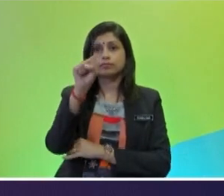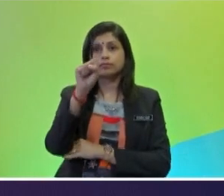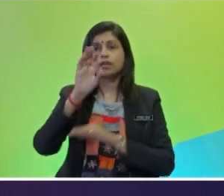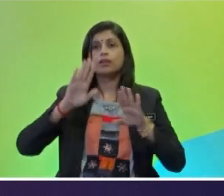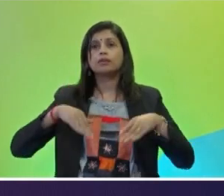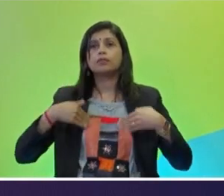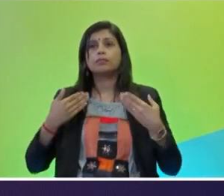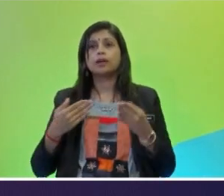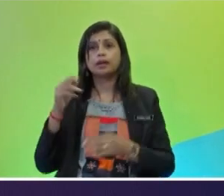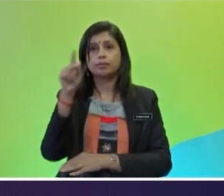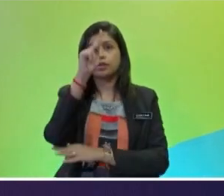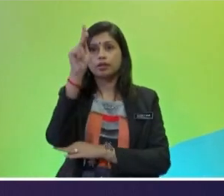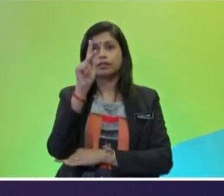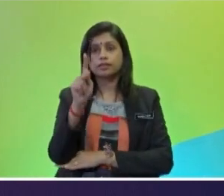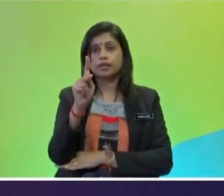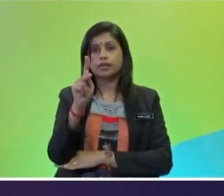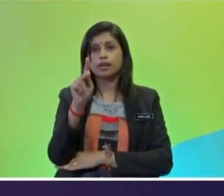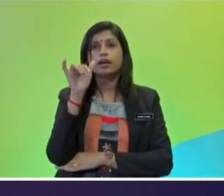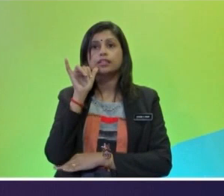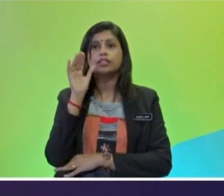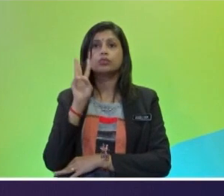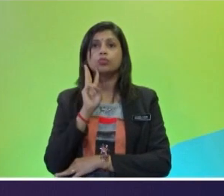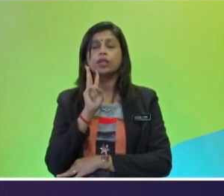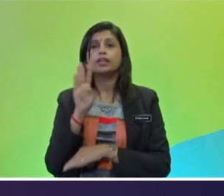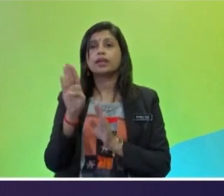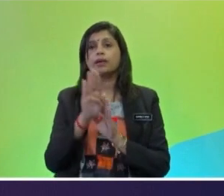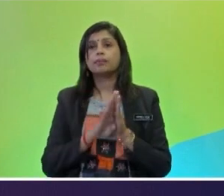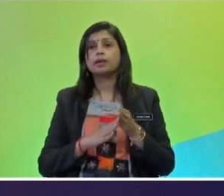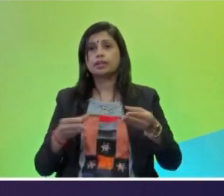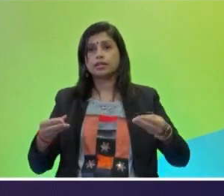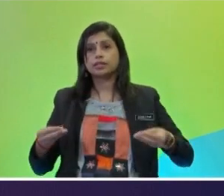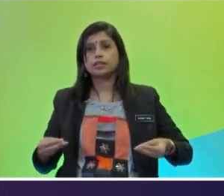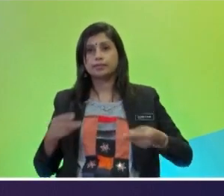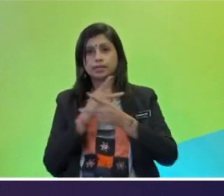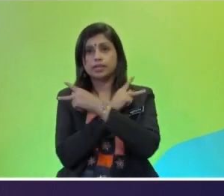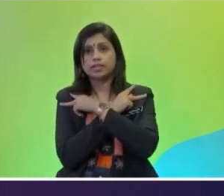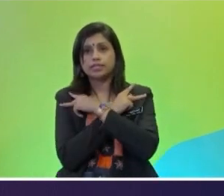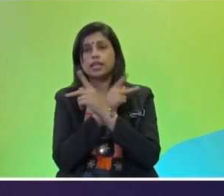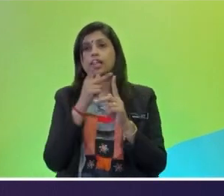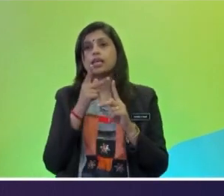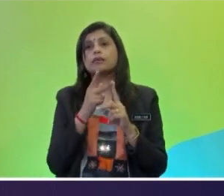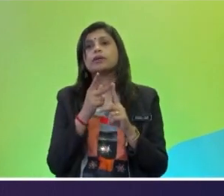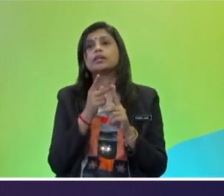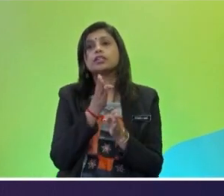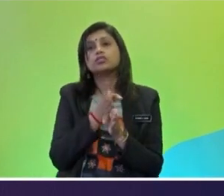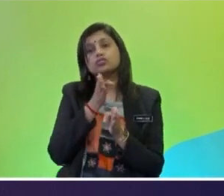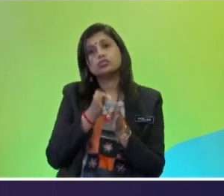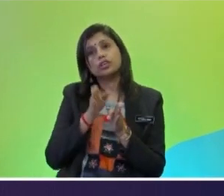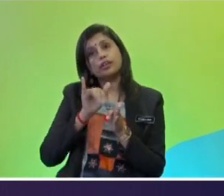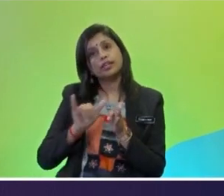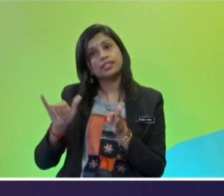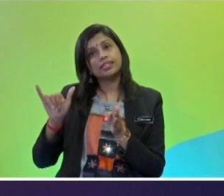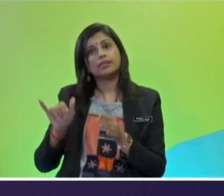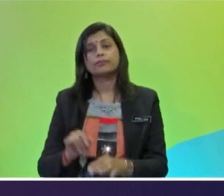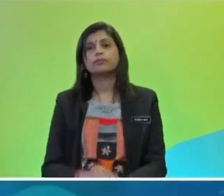Bagaimanakah Iwan berterima kasih kepada jirannya? Okey. Jawapan dia. Okey. Ada cadangan